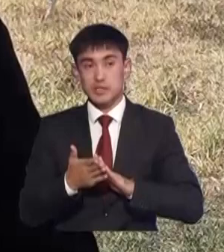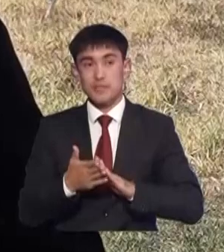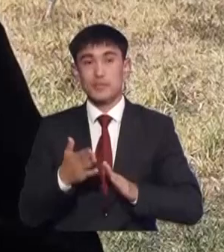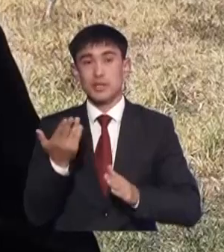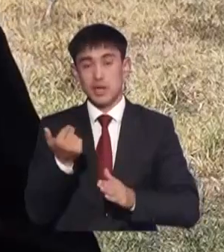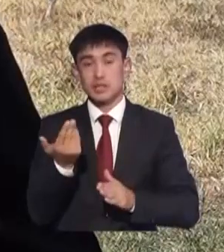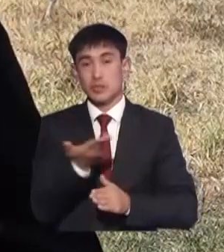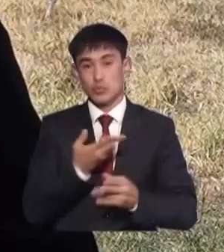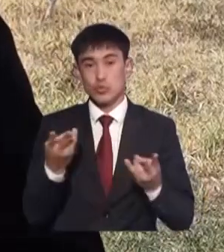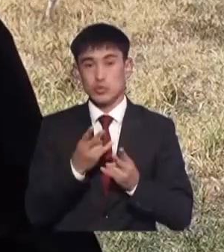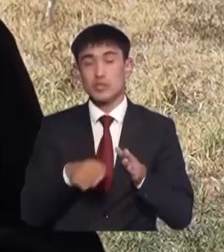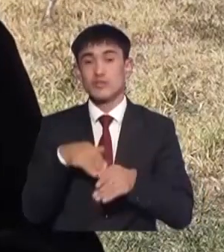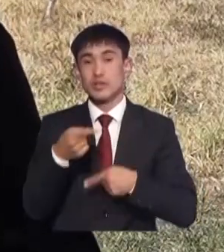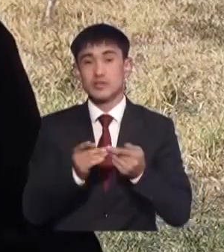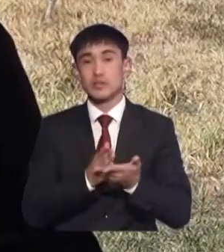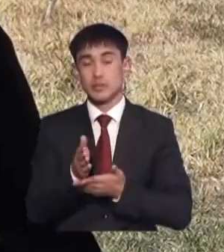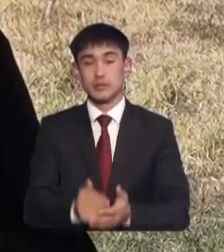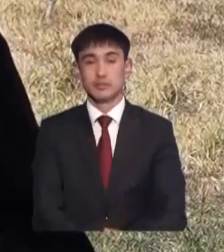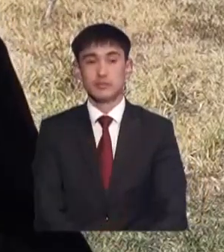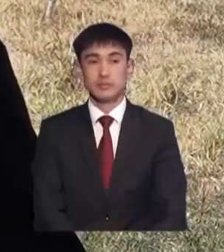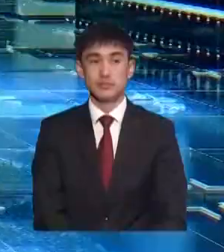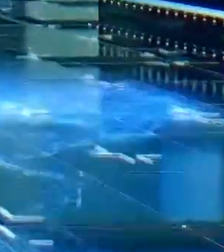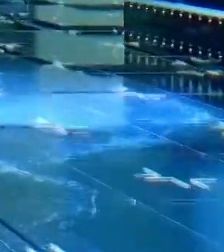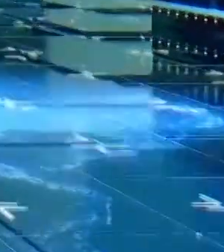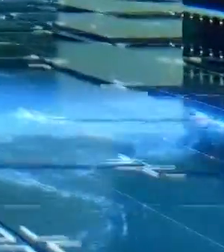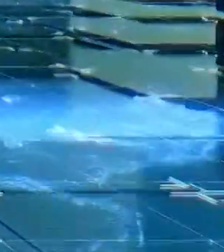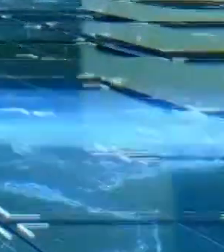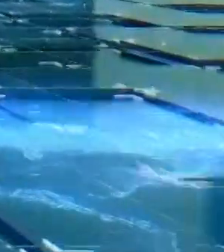очевидно, что нам нужно двигаться в этом направлении.